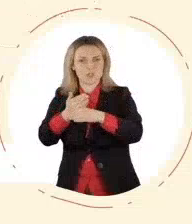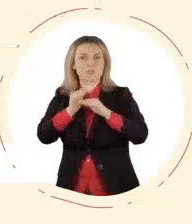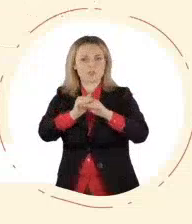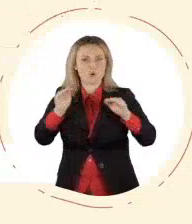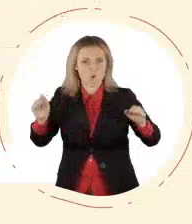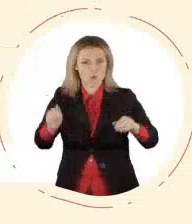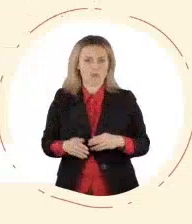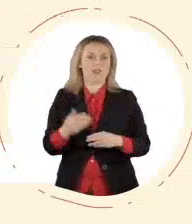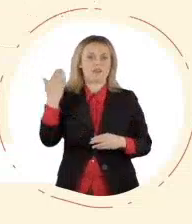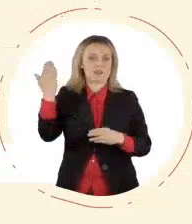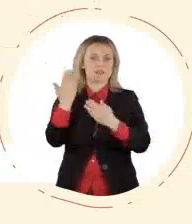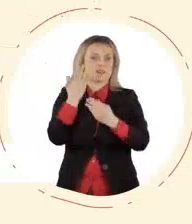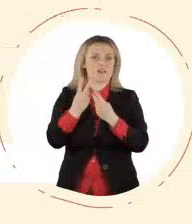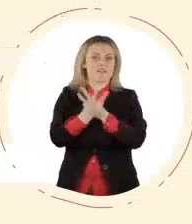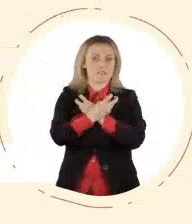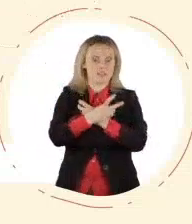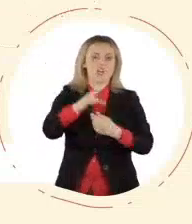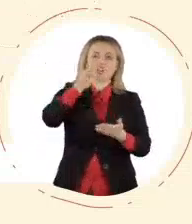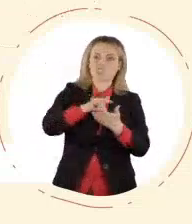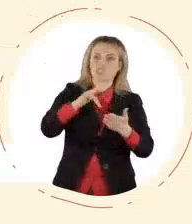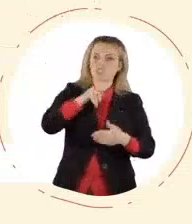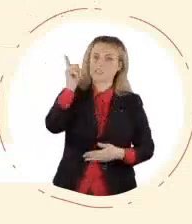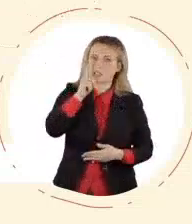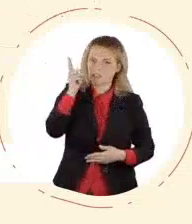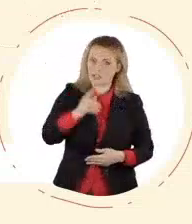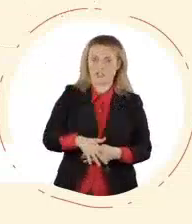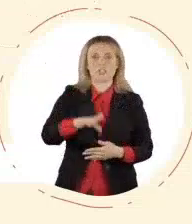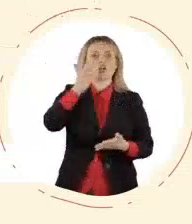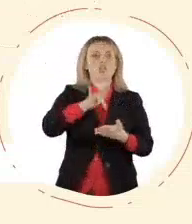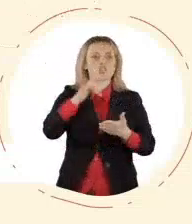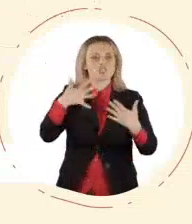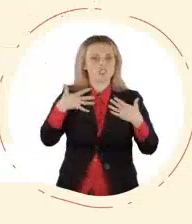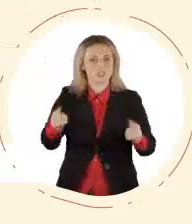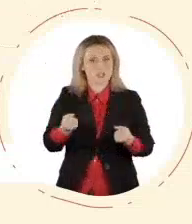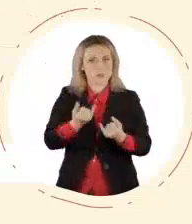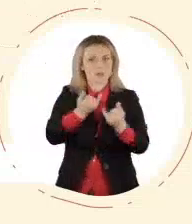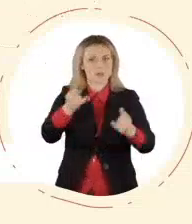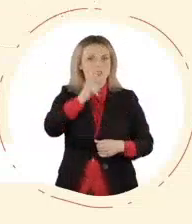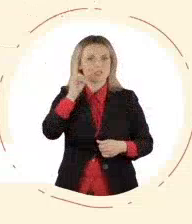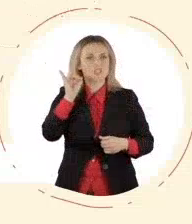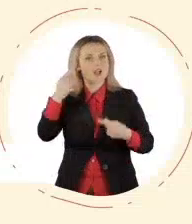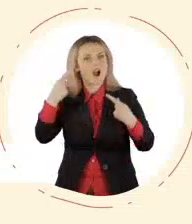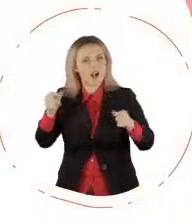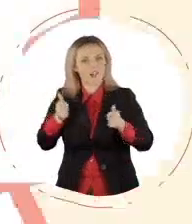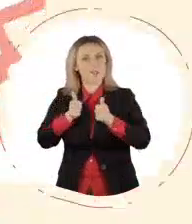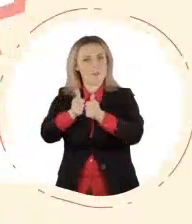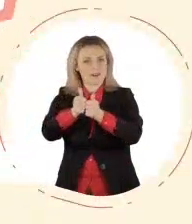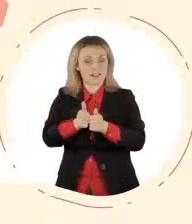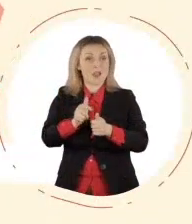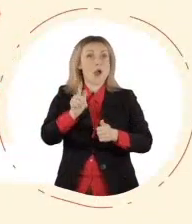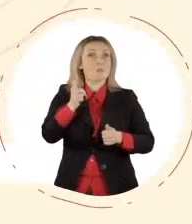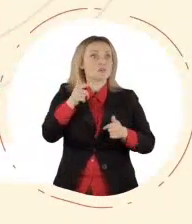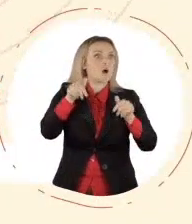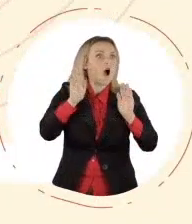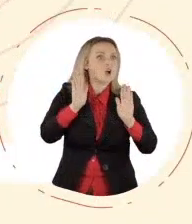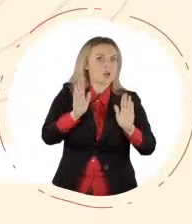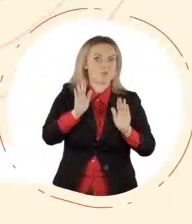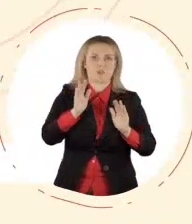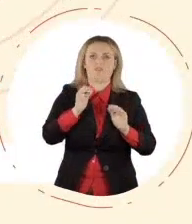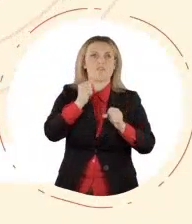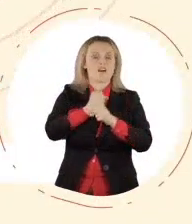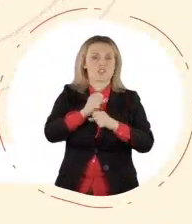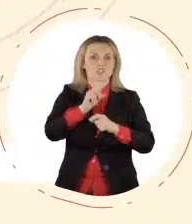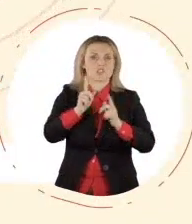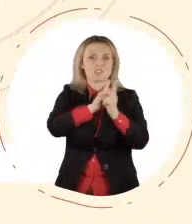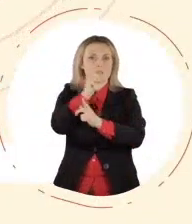Profesional Tehnic, Centrele de Tineret, Centrele de Sănătate Prietenoase Tinerilor și alți parteneri. Deoarece doar așa putem face